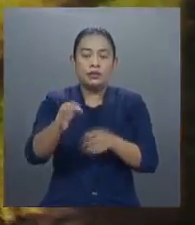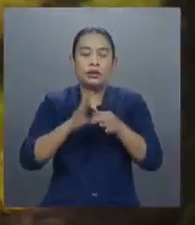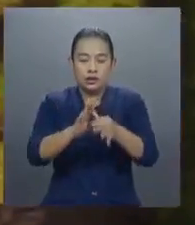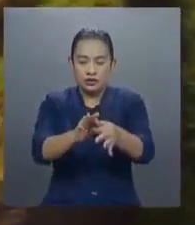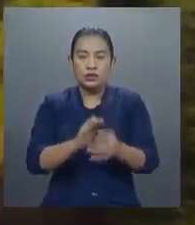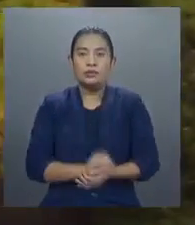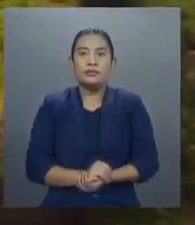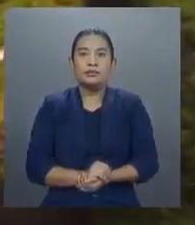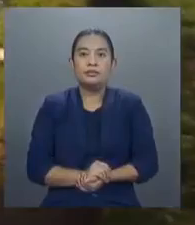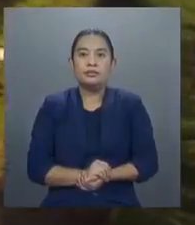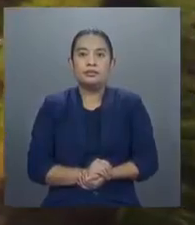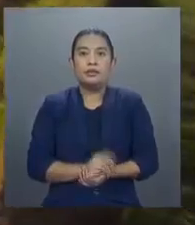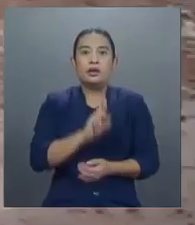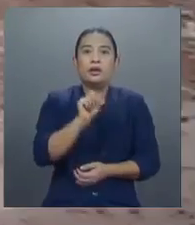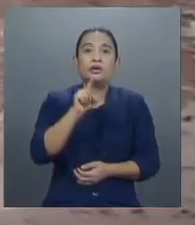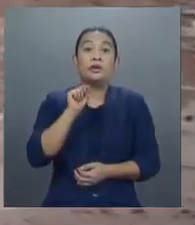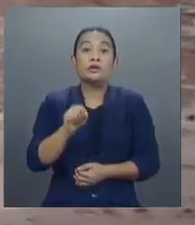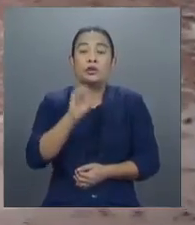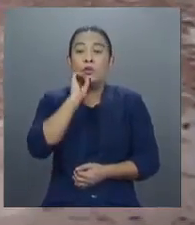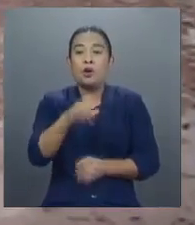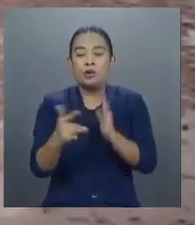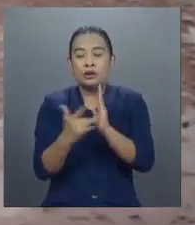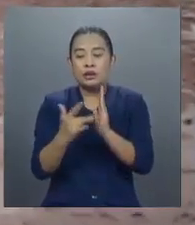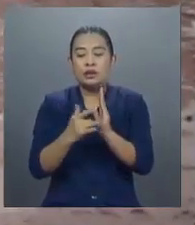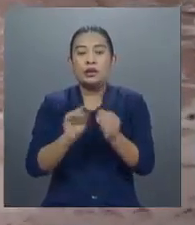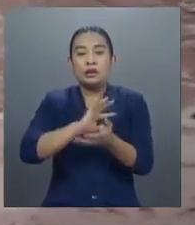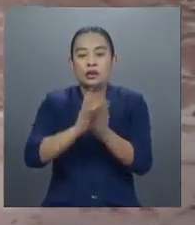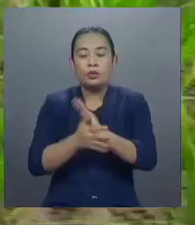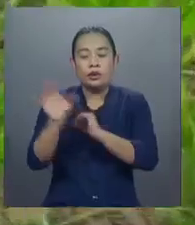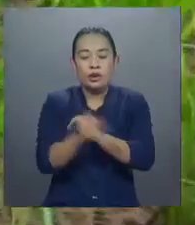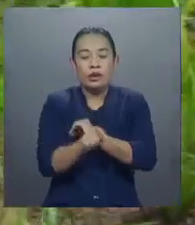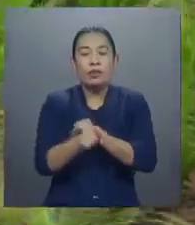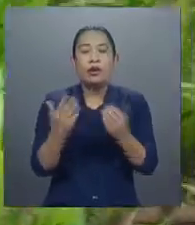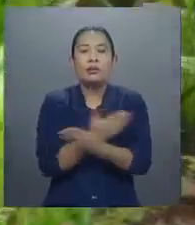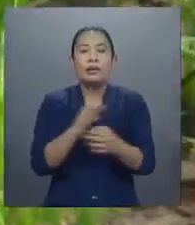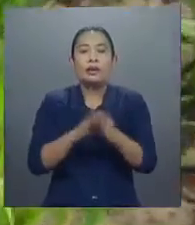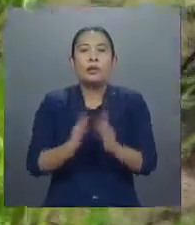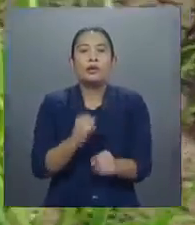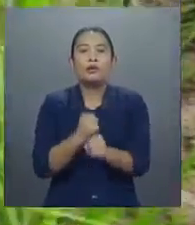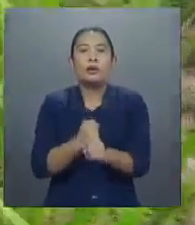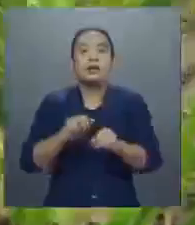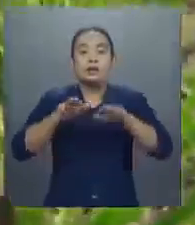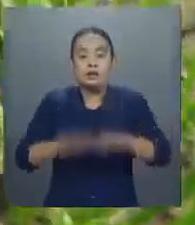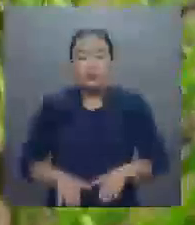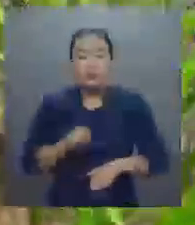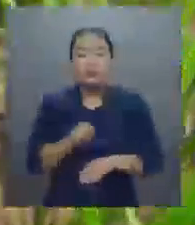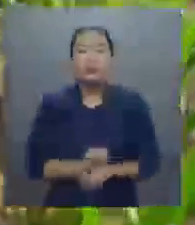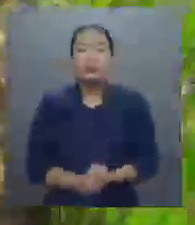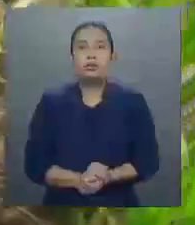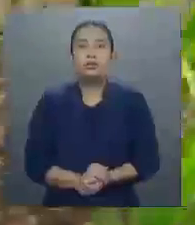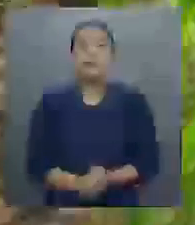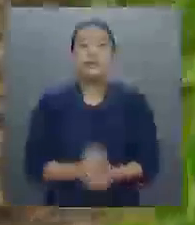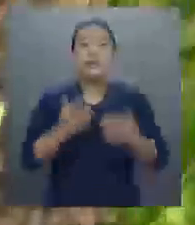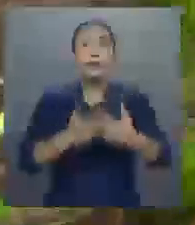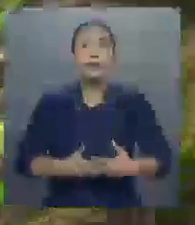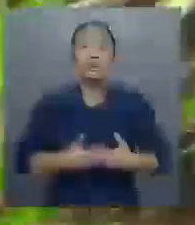รองศาสตราจารย์สมพรเสนอว่าควรจะนำเทคโนโลยีและนวัตกรรมมาใช้ทดแทนแรงงานภาคเกษตรที่ลดลงนะครับขณะที่เกษตรกรเ